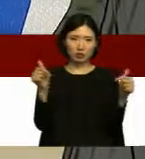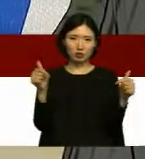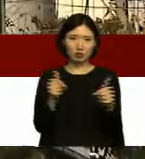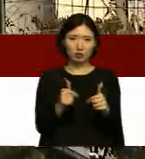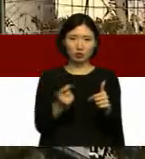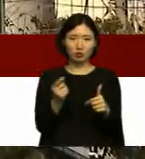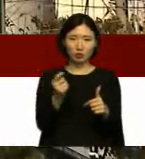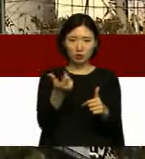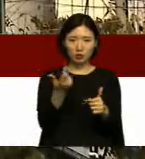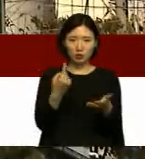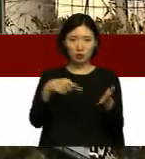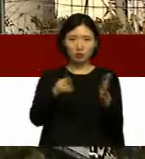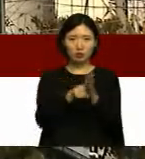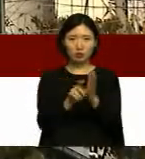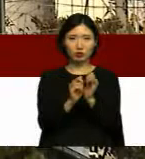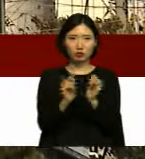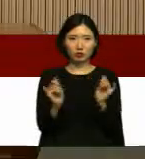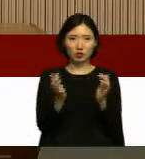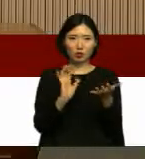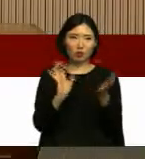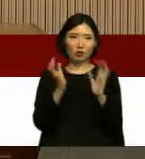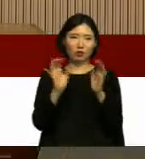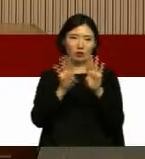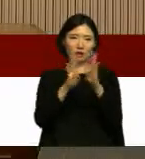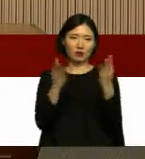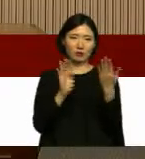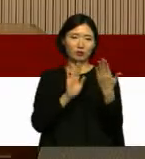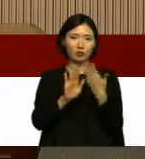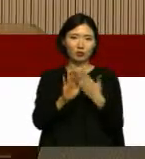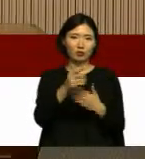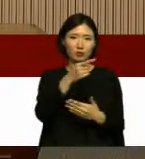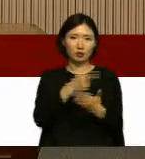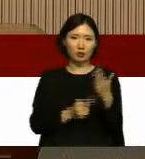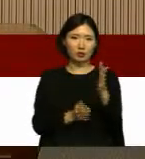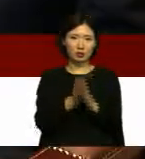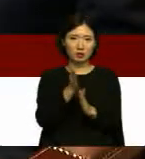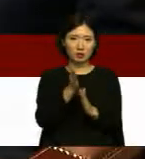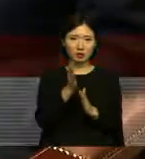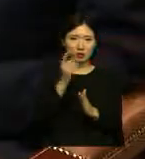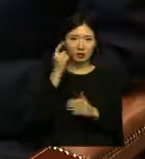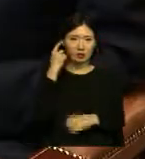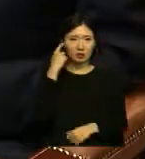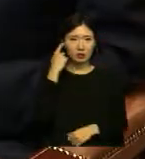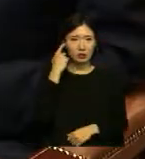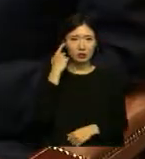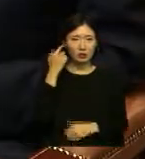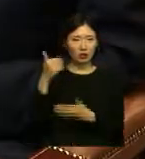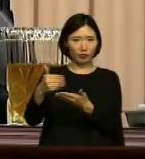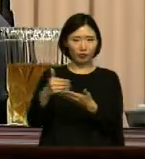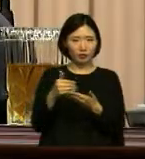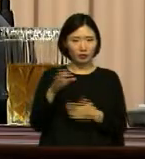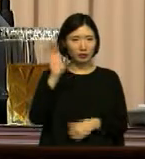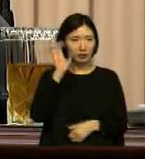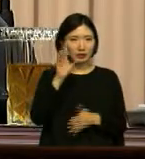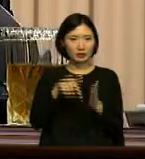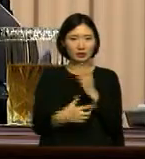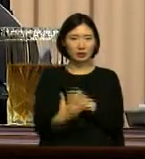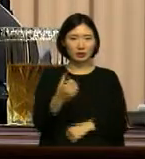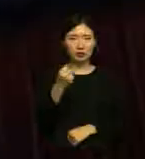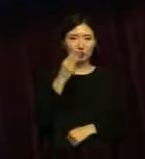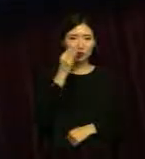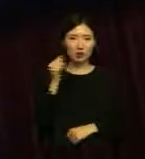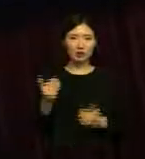위해 지난 5월 주민공람을 실시한 뒤 구리시의회 의견 청취 과정을 거쳤습니다. 앞으로